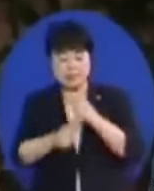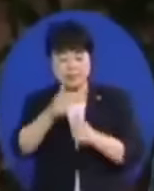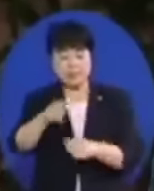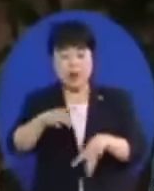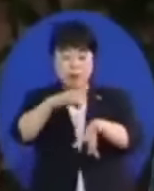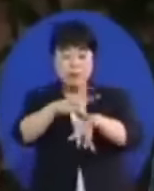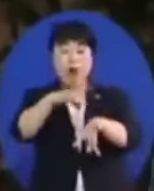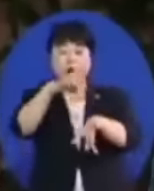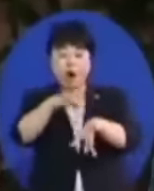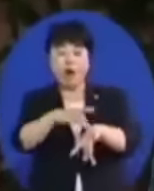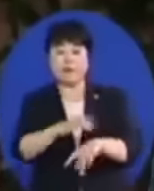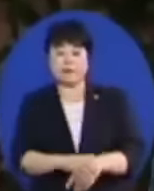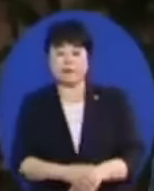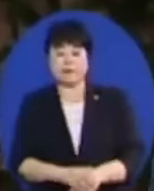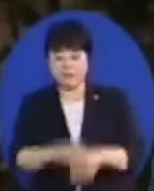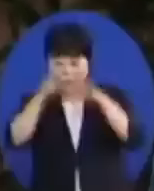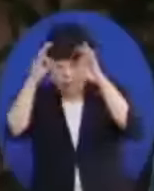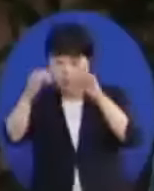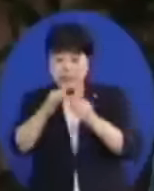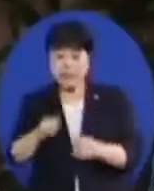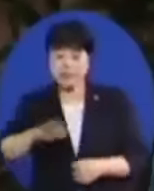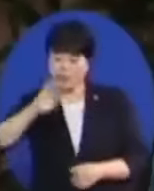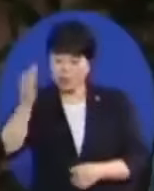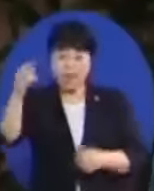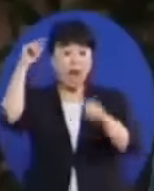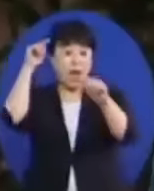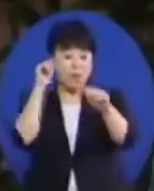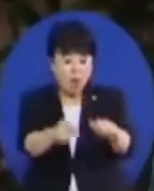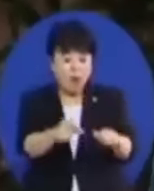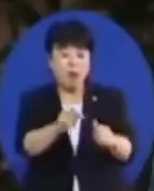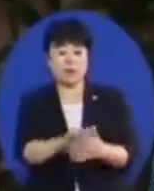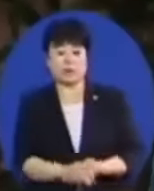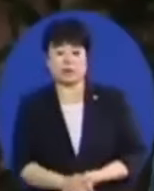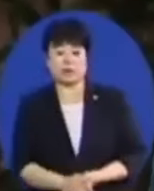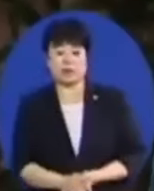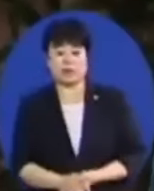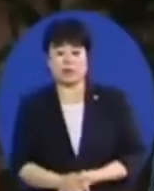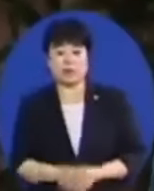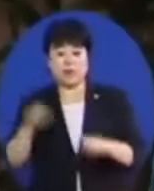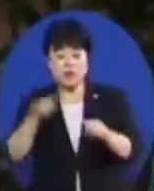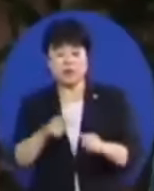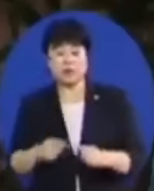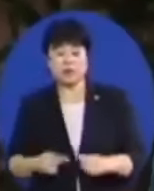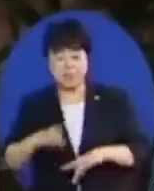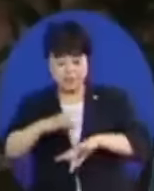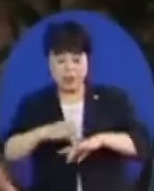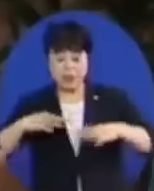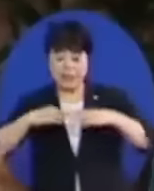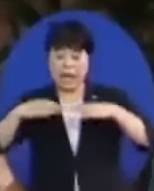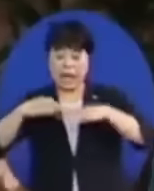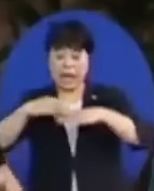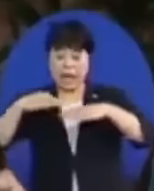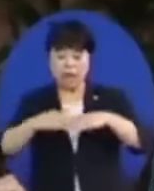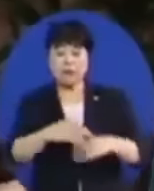이 뼈다귀들을 보고 사람이 되라고 명령하라고 했는데 명령을 하자 그 뼈다귀들이 모여서